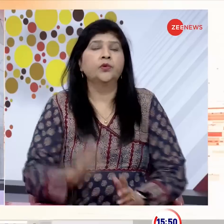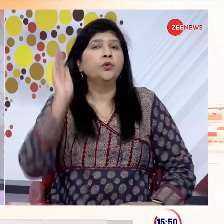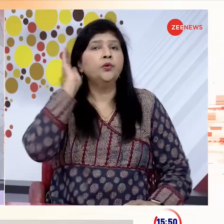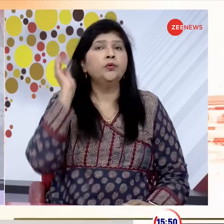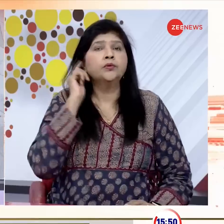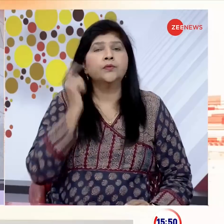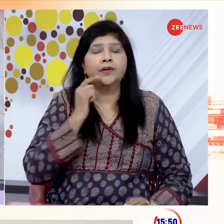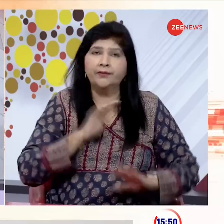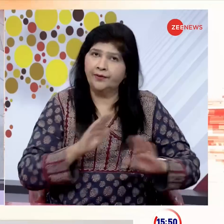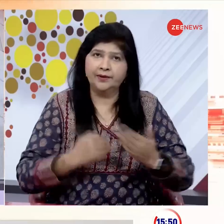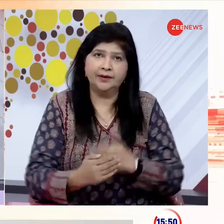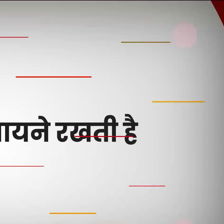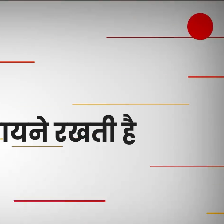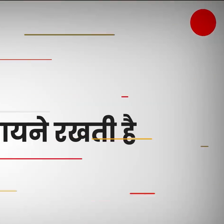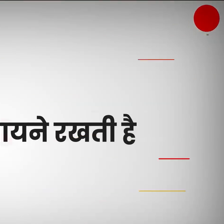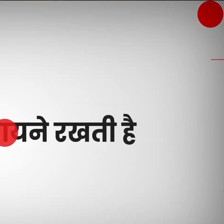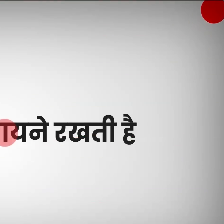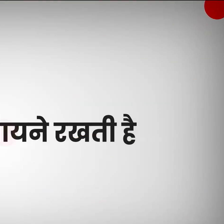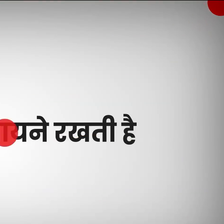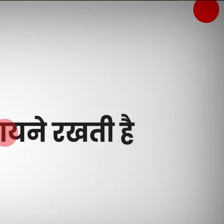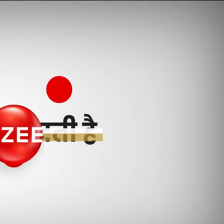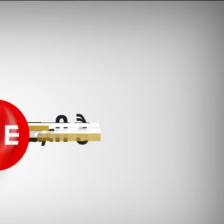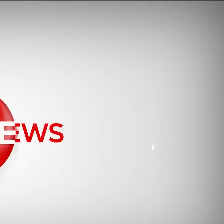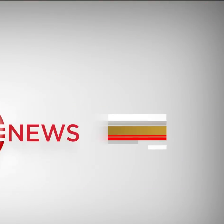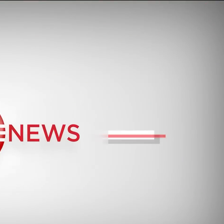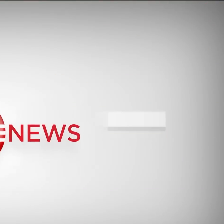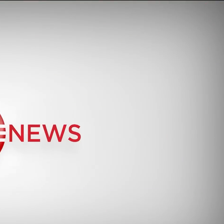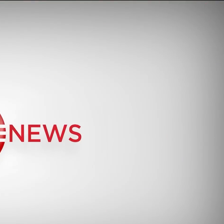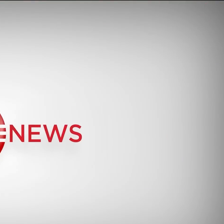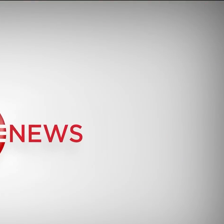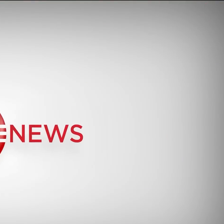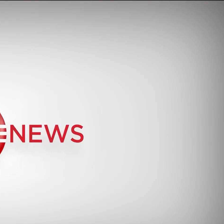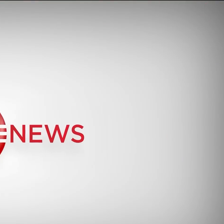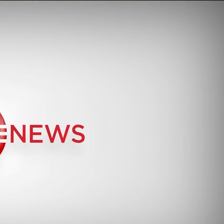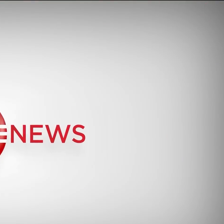बधिरों के लिए समाचार में फिलहाल इतना ही। Z News।